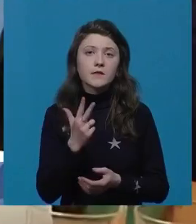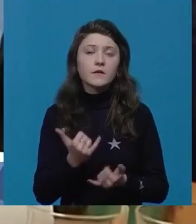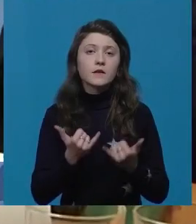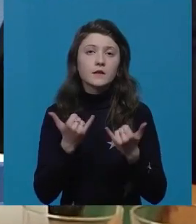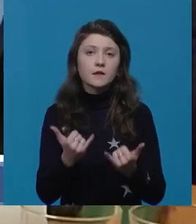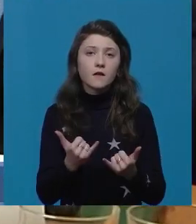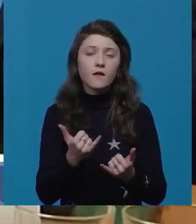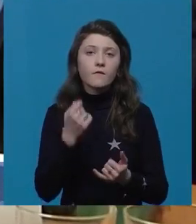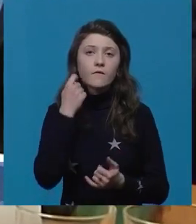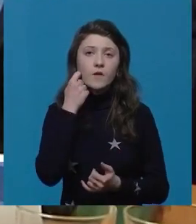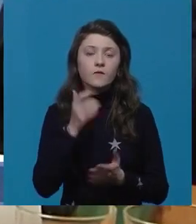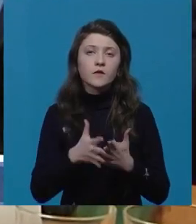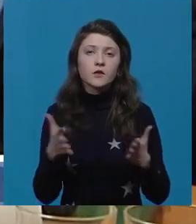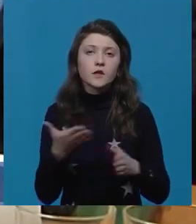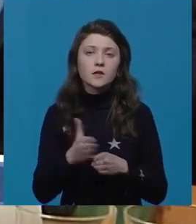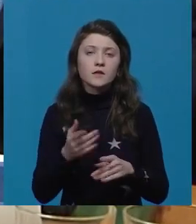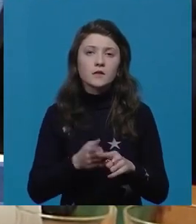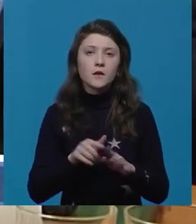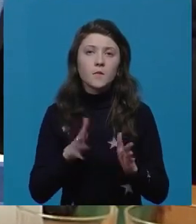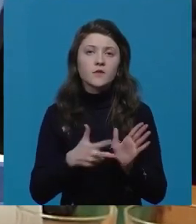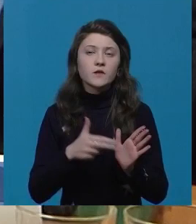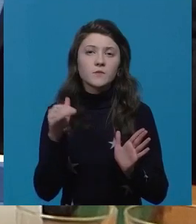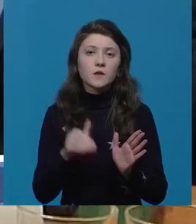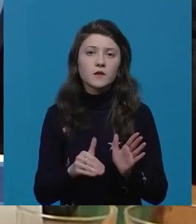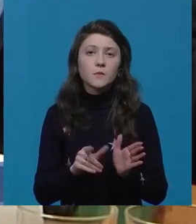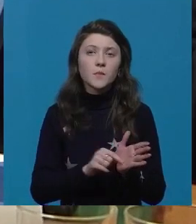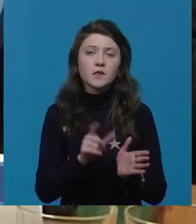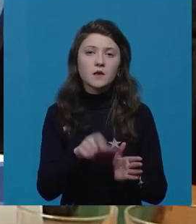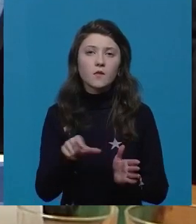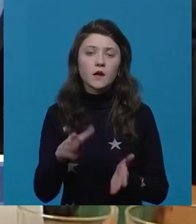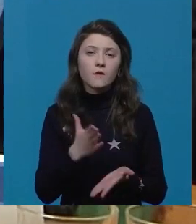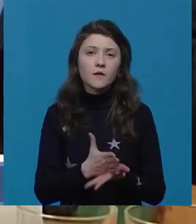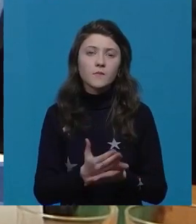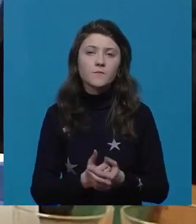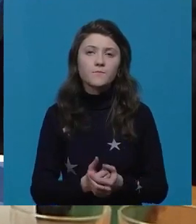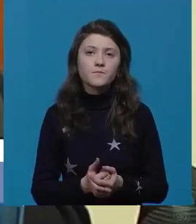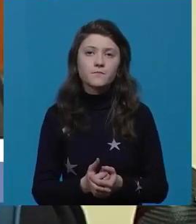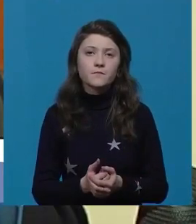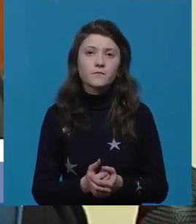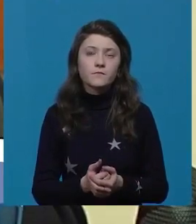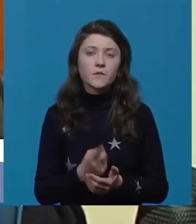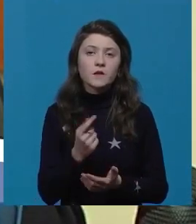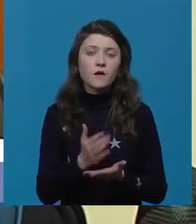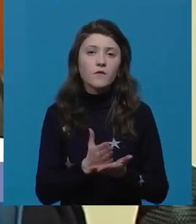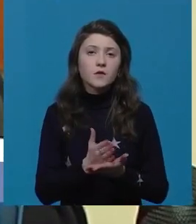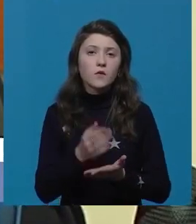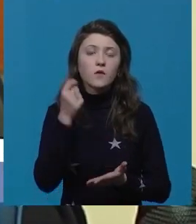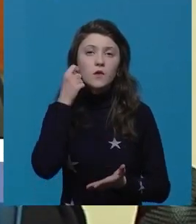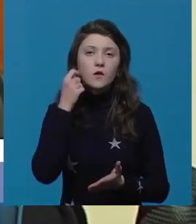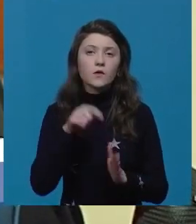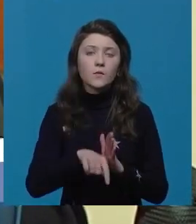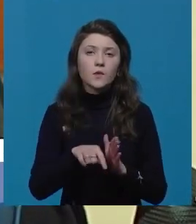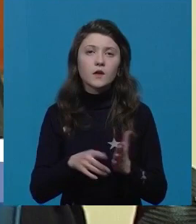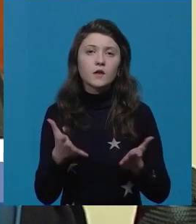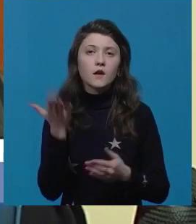віком. Велика частина, це майже 8 тисяч пенсіонерів, є пенсіонери за вислугою років, тобто які раніше